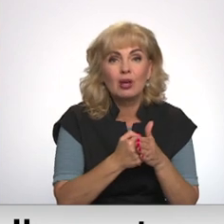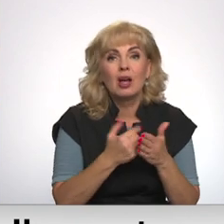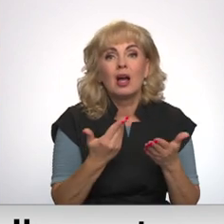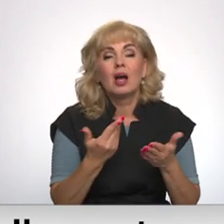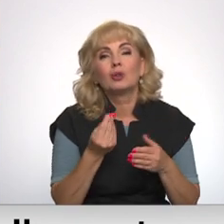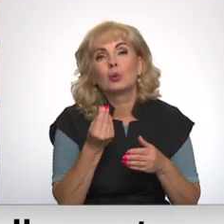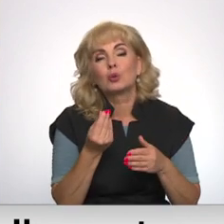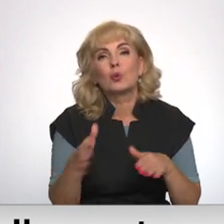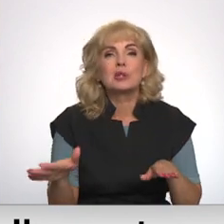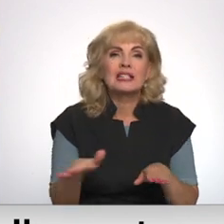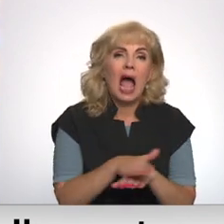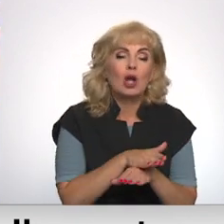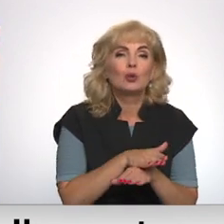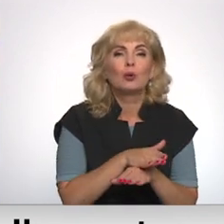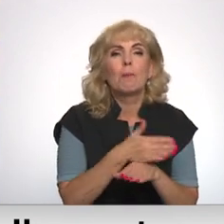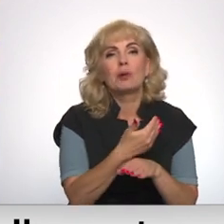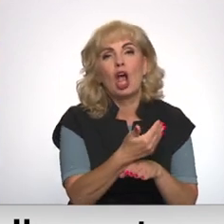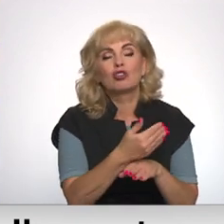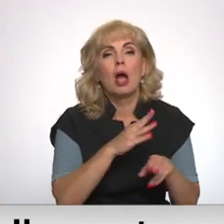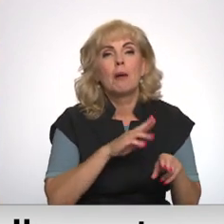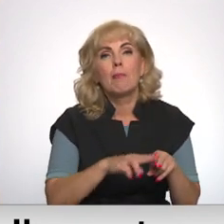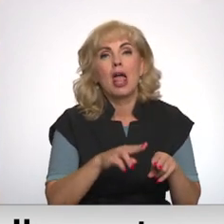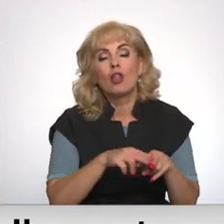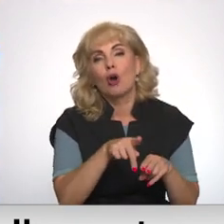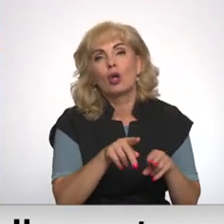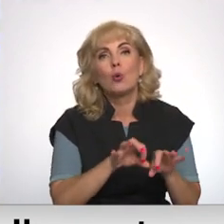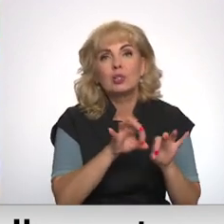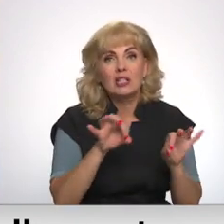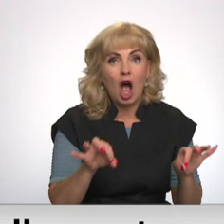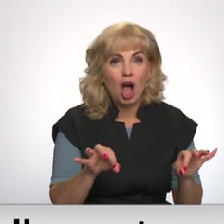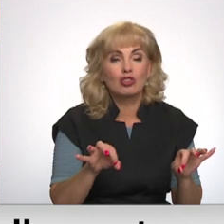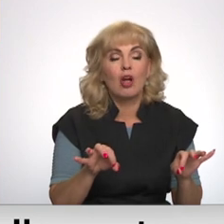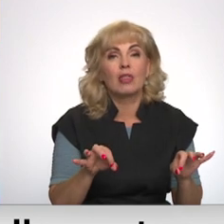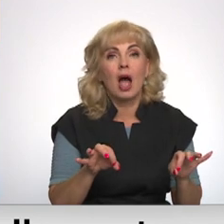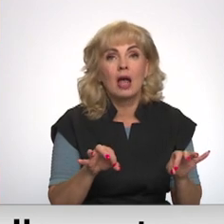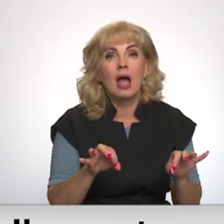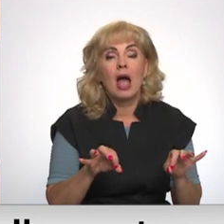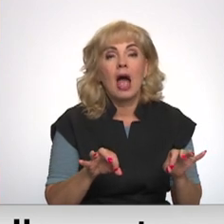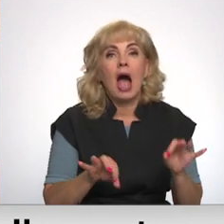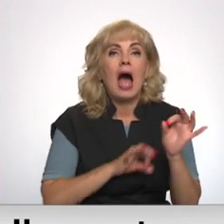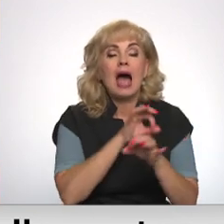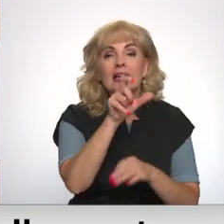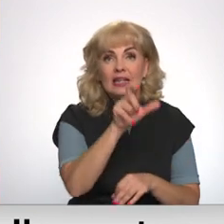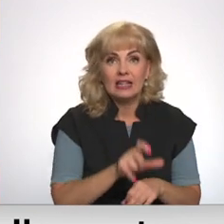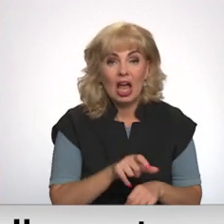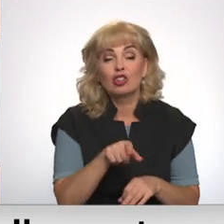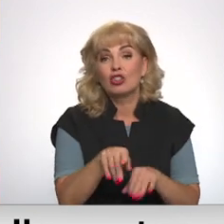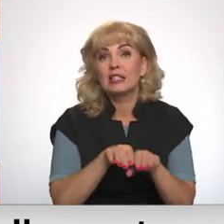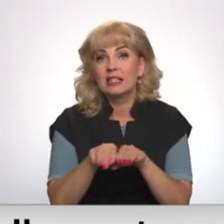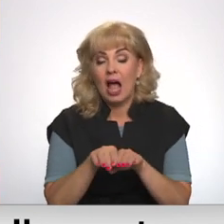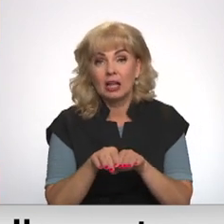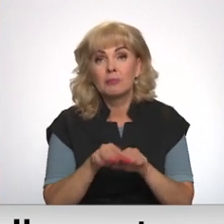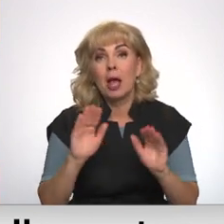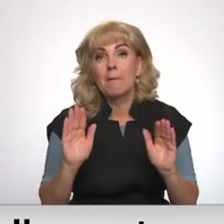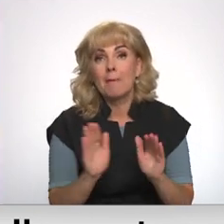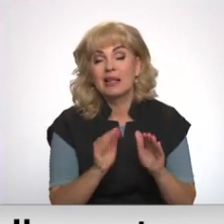kaut kādam nu, metodiskai uzsākšanai, pareizai uzsākšanai. Arhitekts gan spriež, ka arī šis salīdzinoši